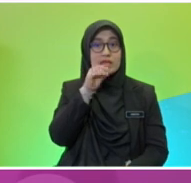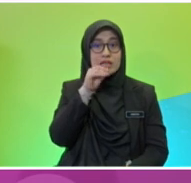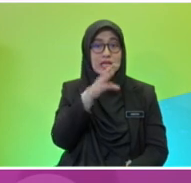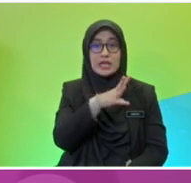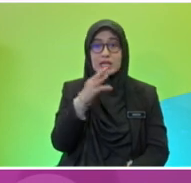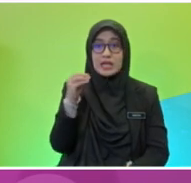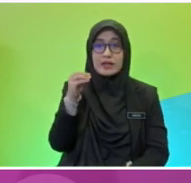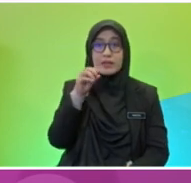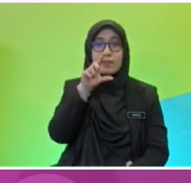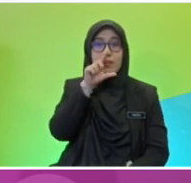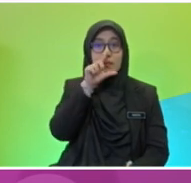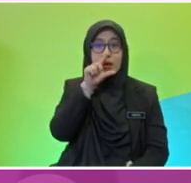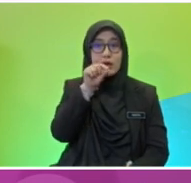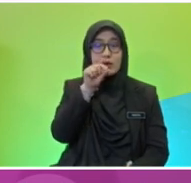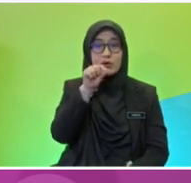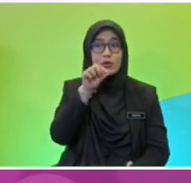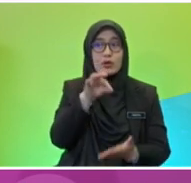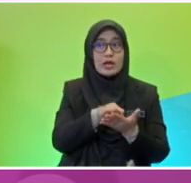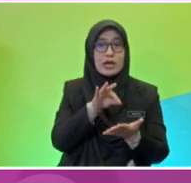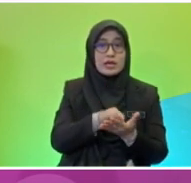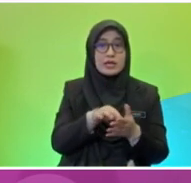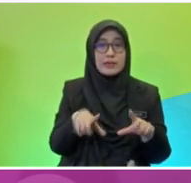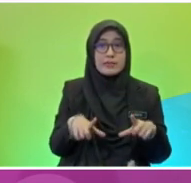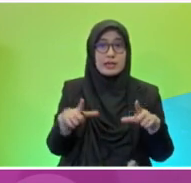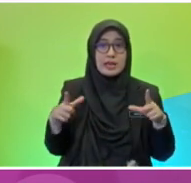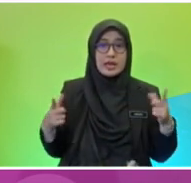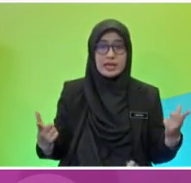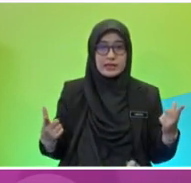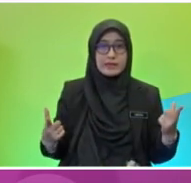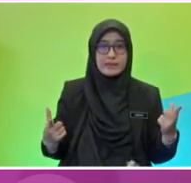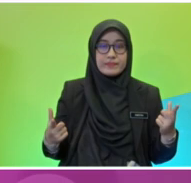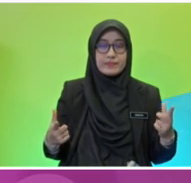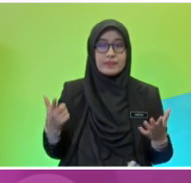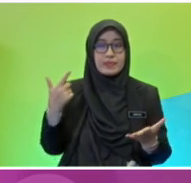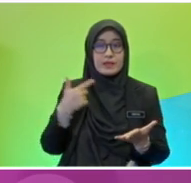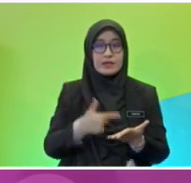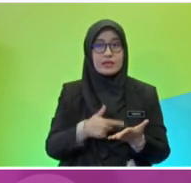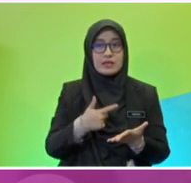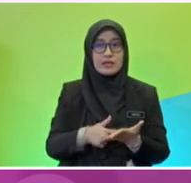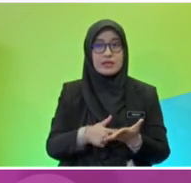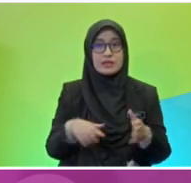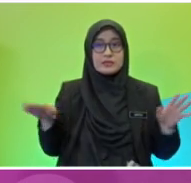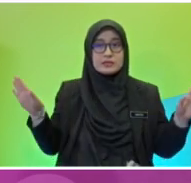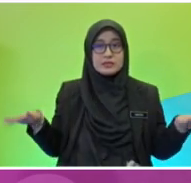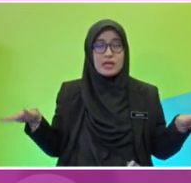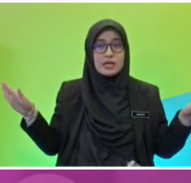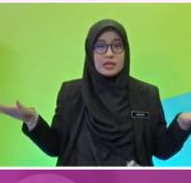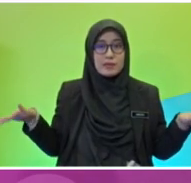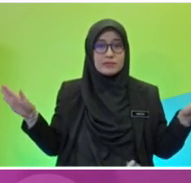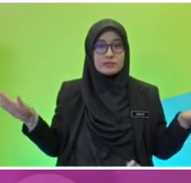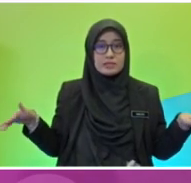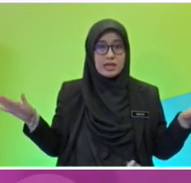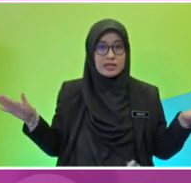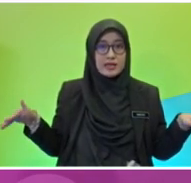paruh ayam dia tajam. Mematuk. Okey, seterusnya sayap. Sayap ni nampak ni?